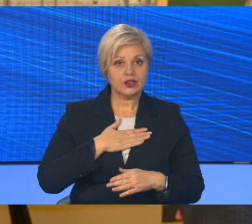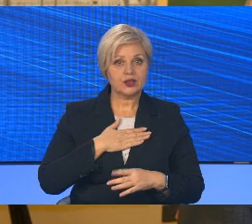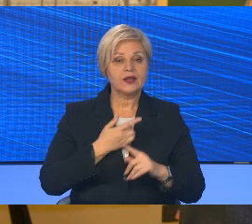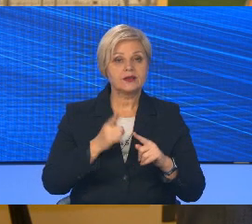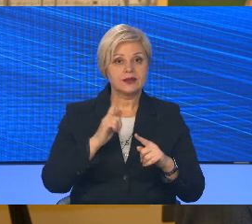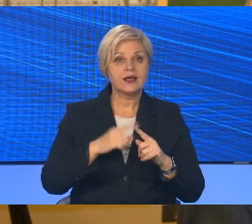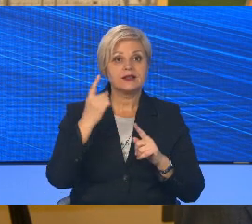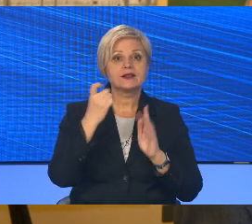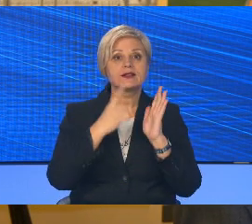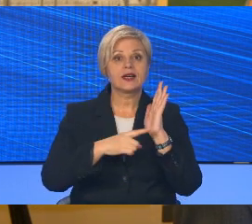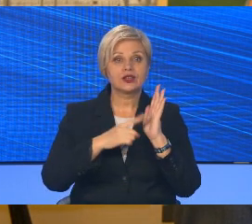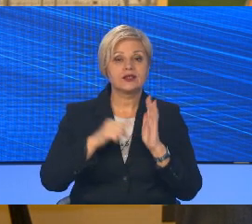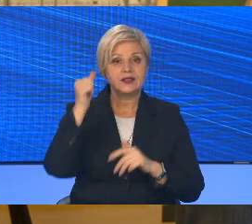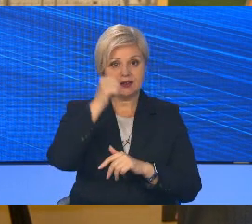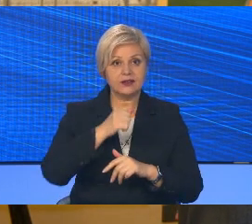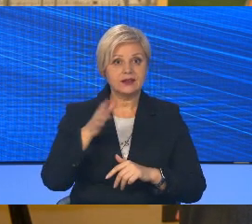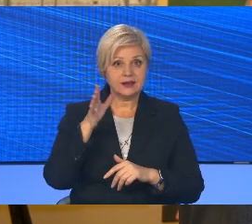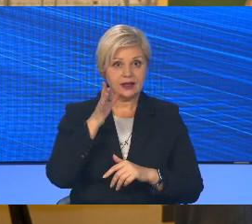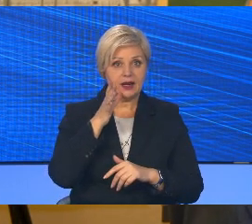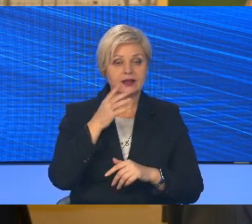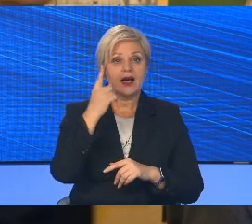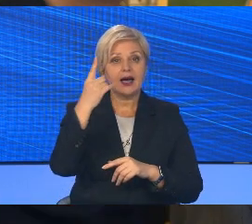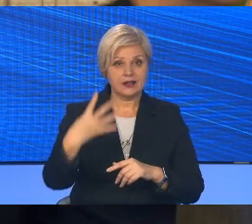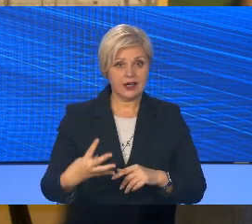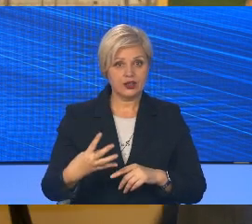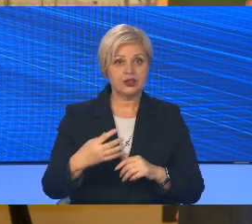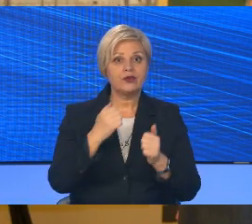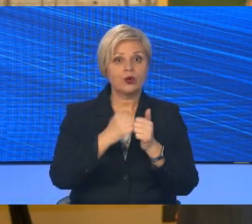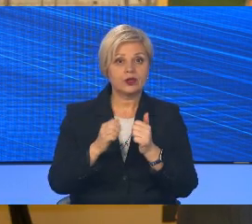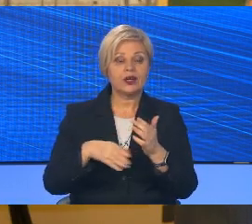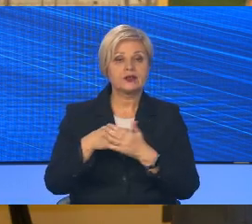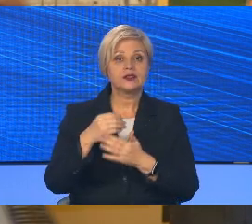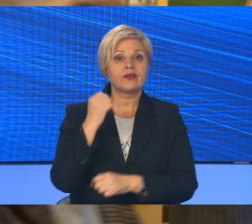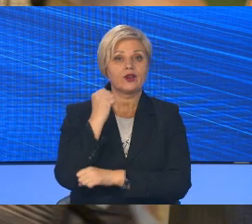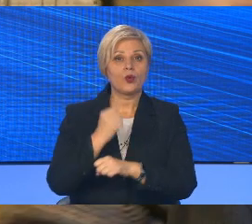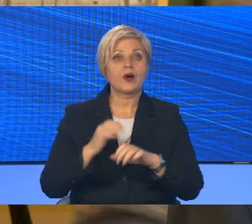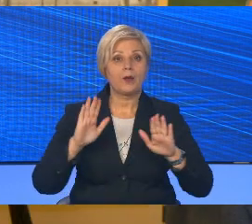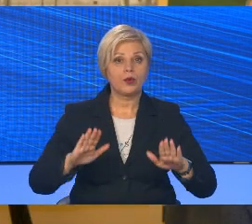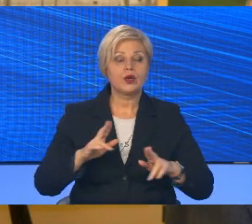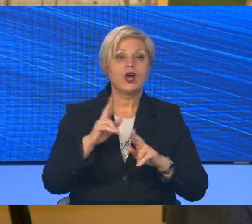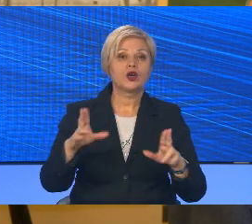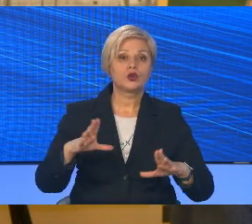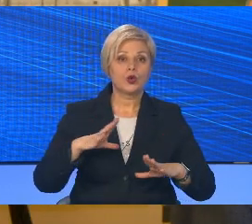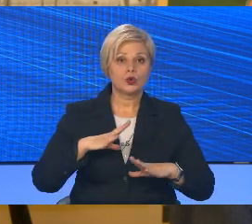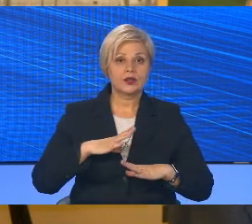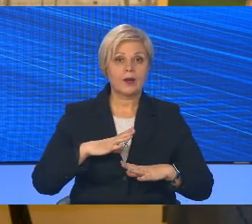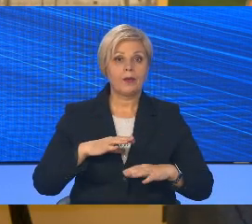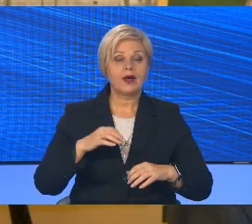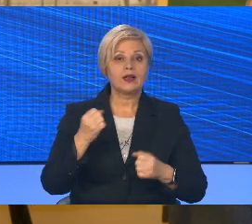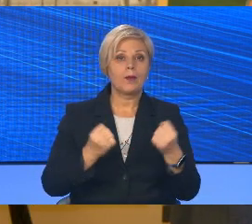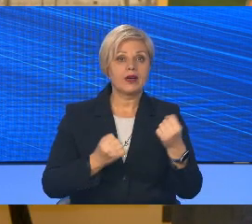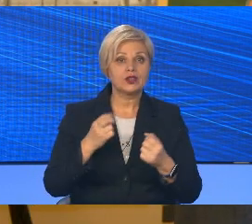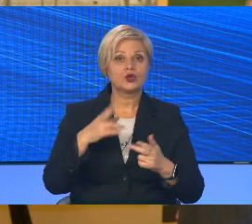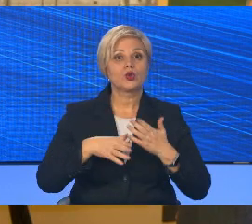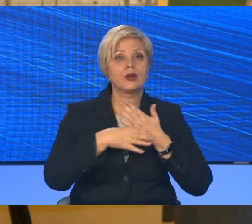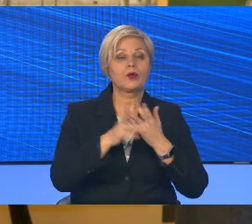этих 160 годах, четвертая часть, каждый на своем рабочем месте, кто-то был машинистом, кто помощником,